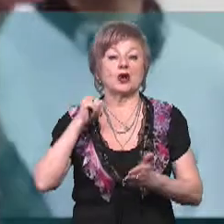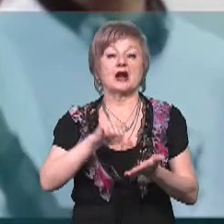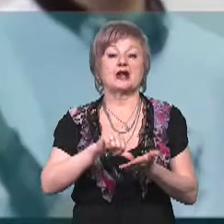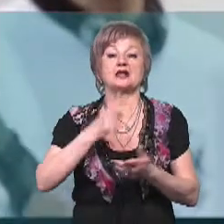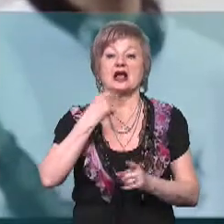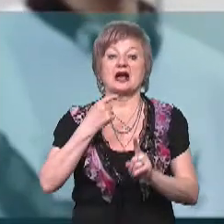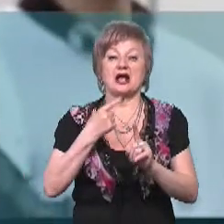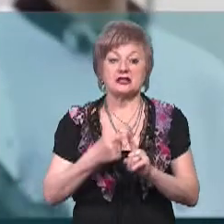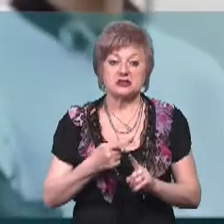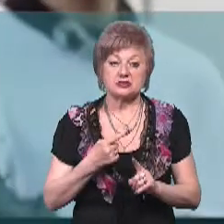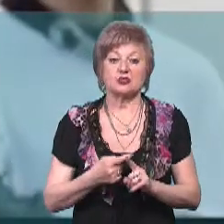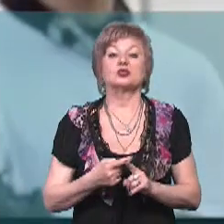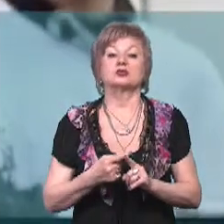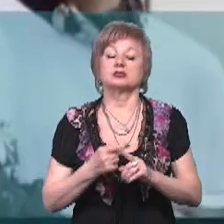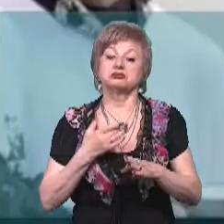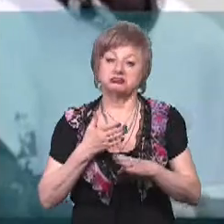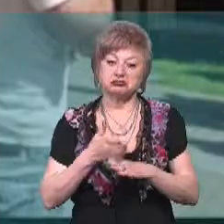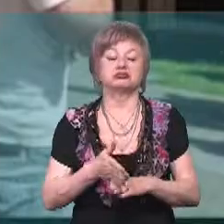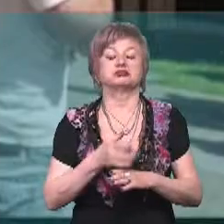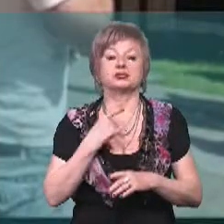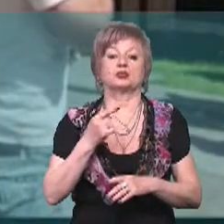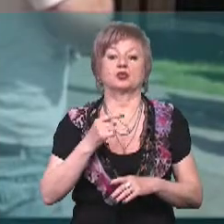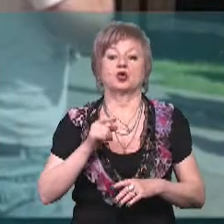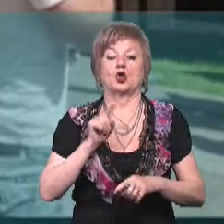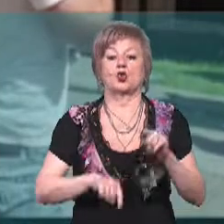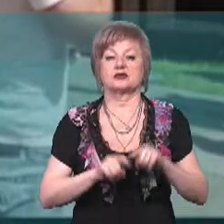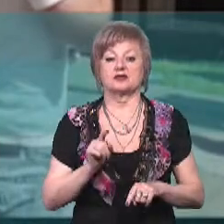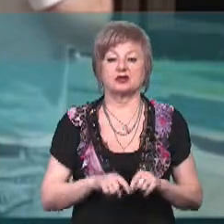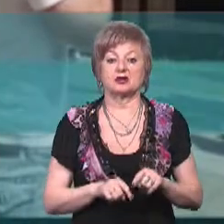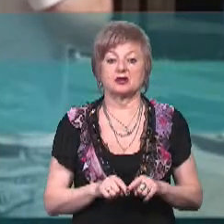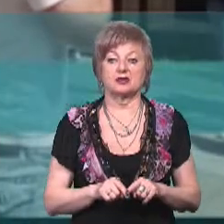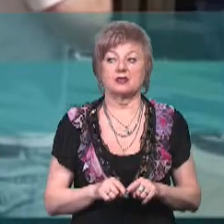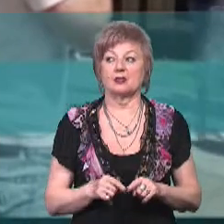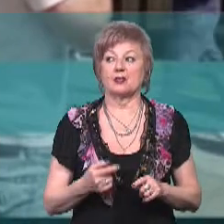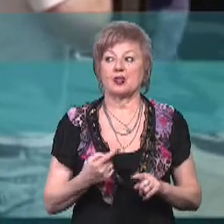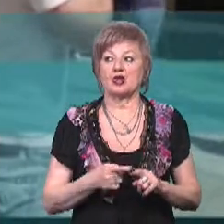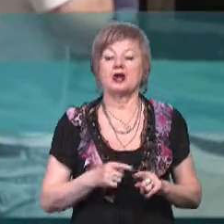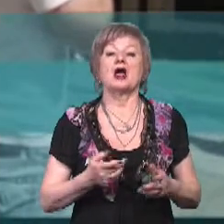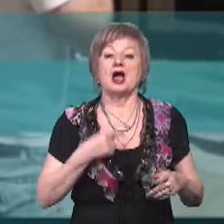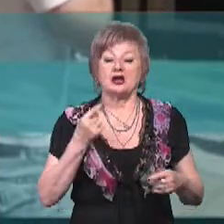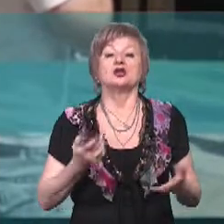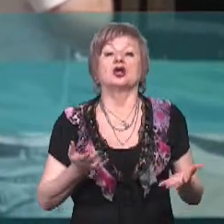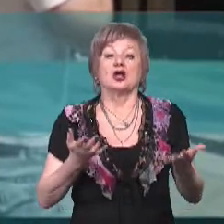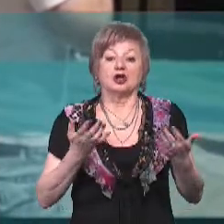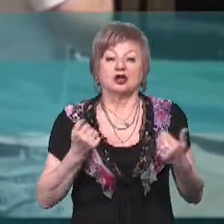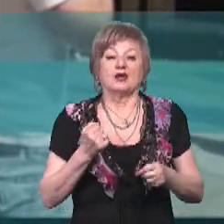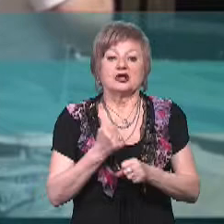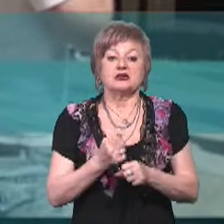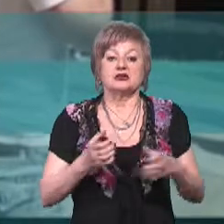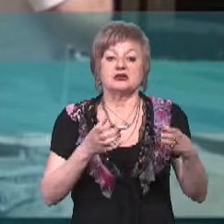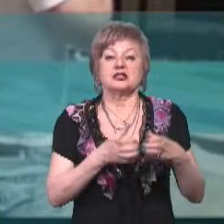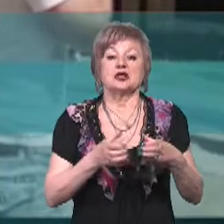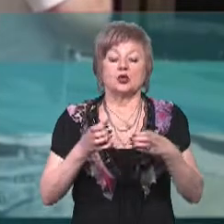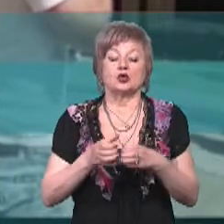Хреста ігнорували родичів полонених. Цього разу ми зустрілися, у них нове керівництво, вона каже, давайте добре, давайте створимо робочу групу, кожного тижня ми